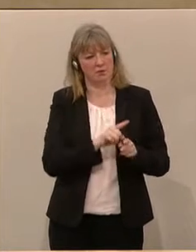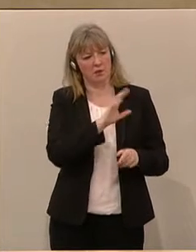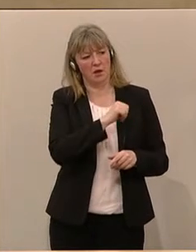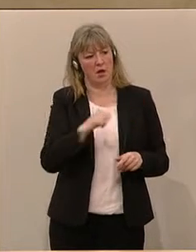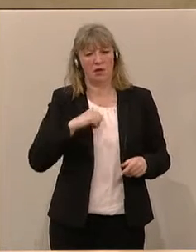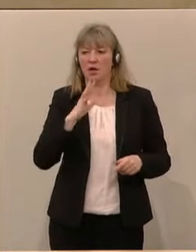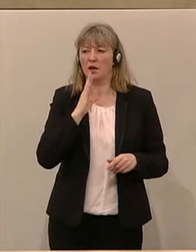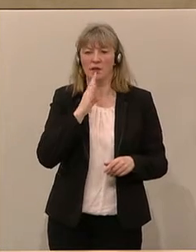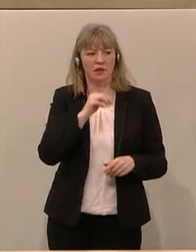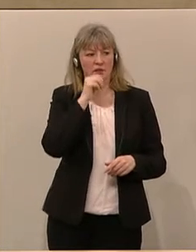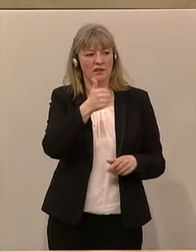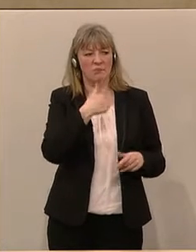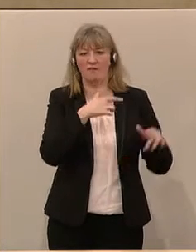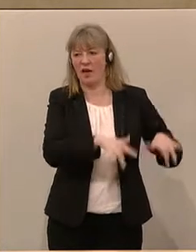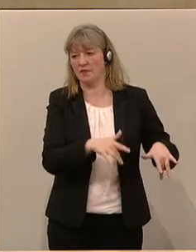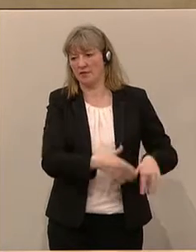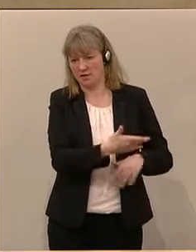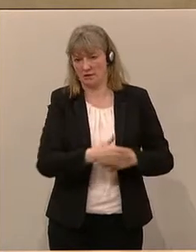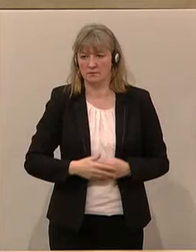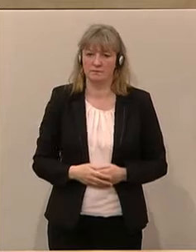eigenen Rede nicht einmal hier herinnen anwesend waren.